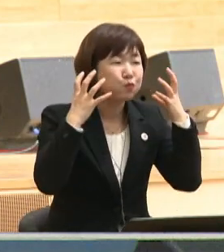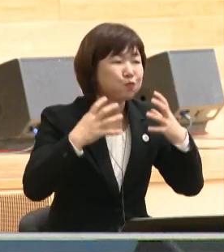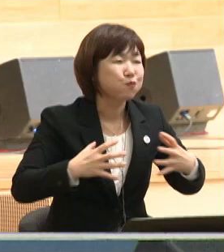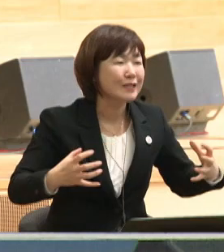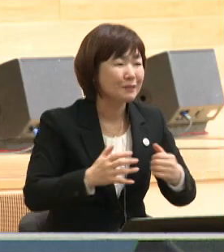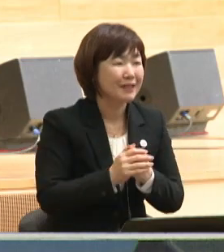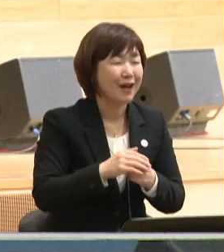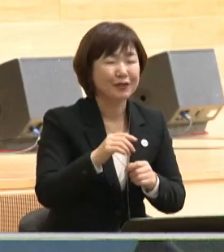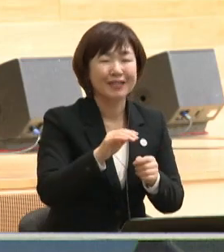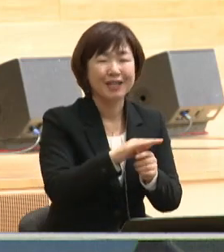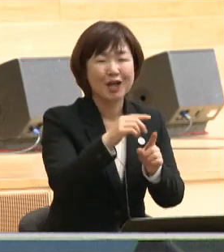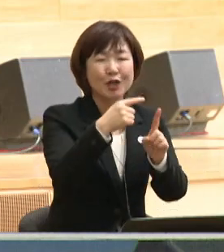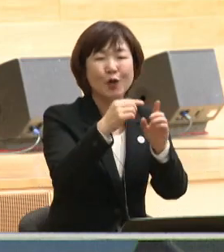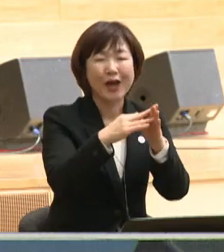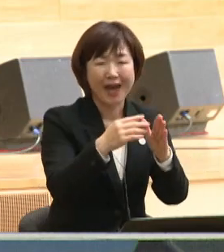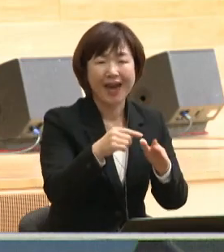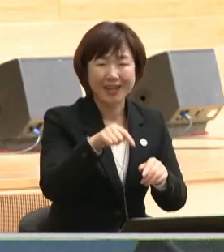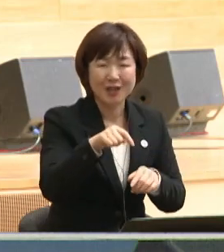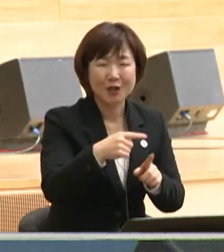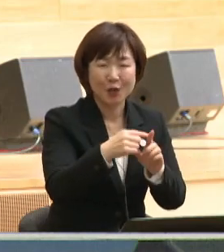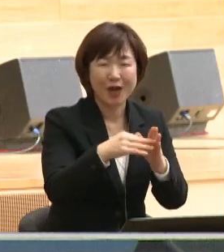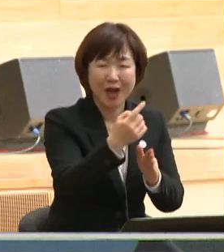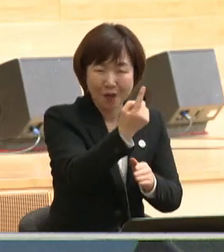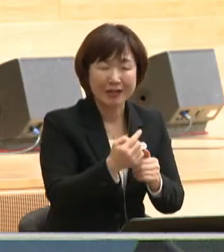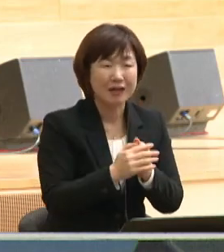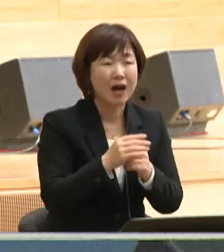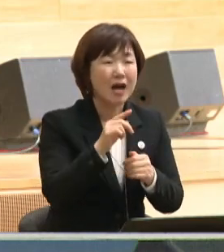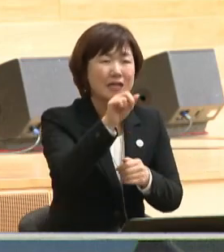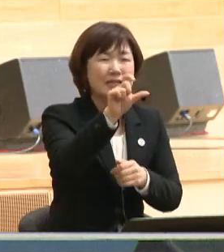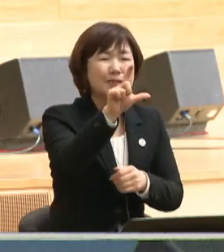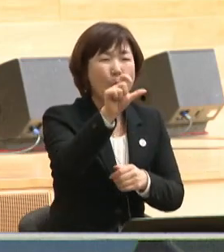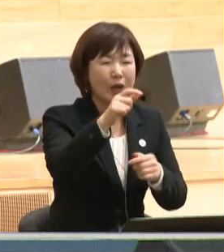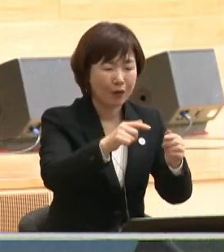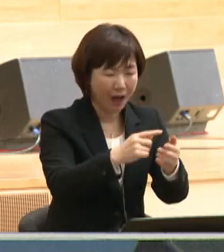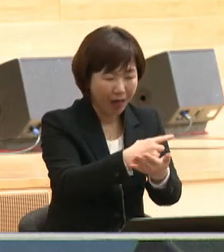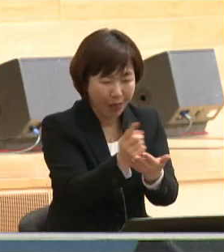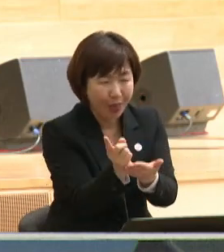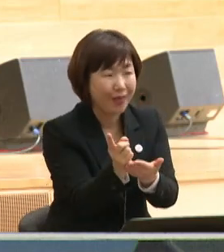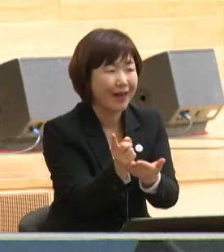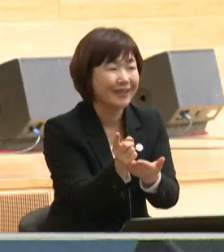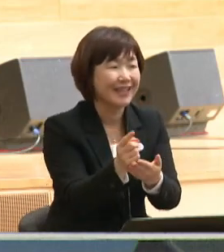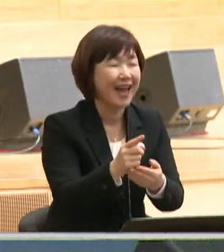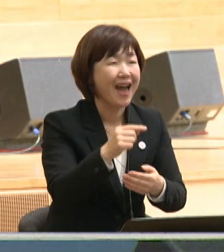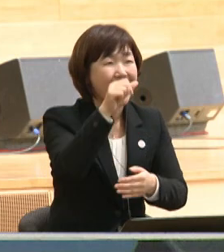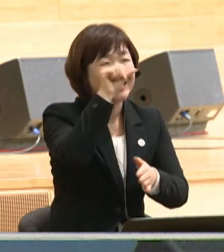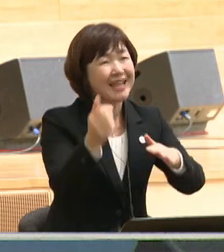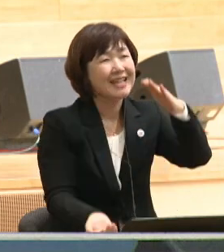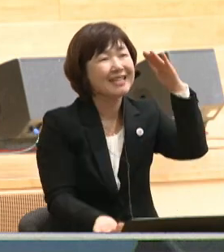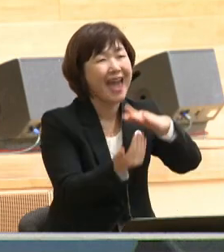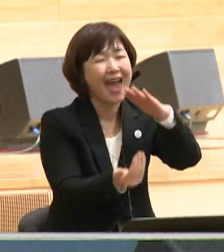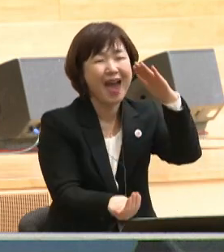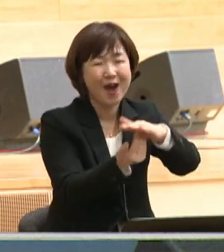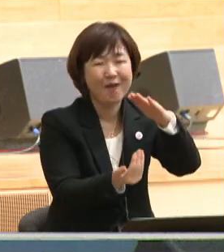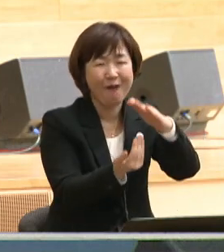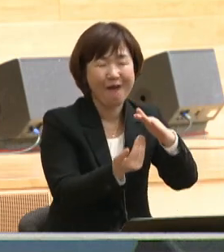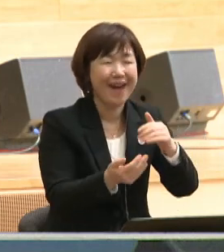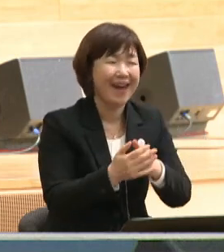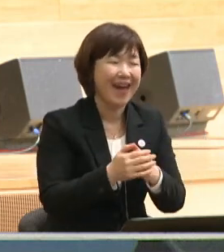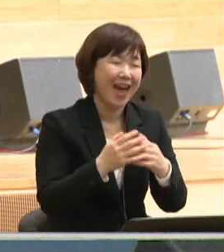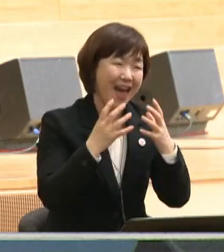우리 교회에 와서 15키로가 쪘는데요 인생 최고의 몸무게를 요즘 날마다 경신하고